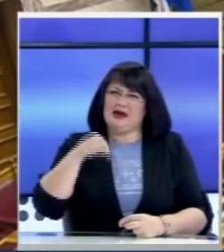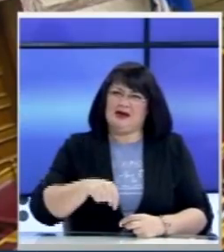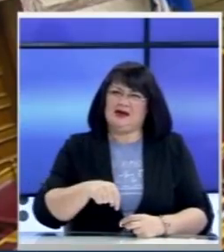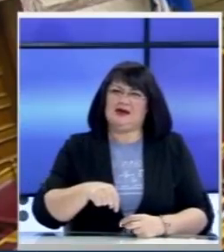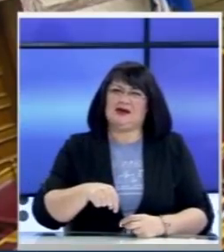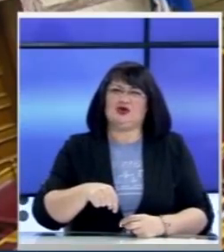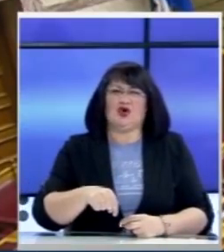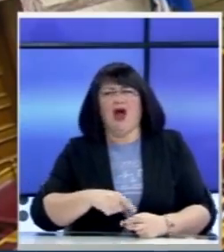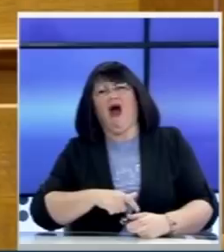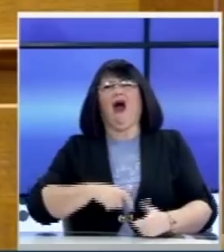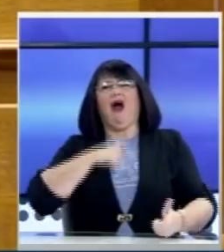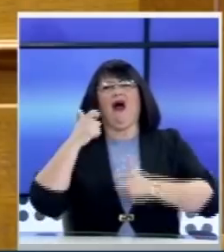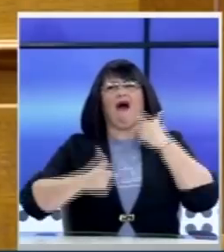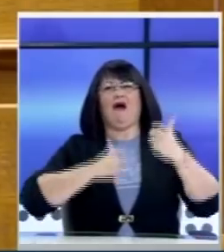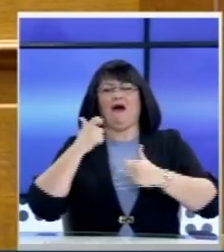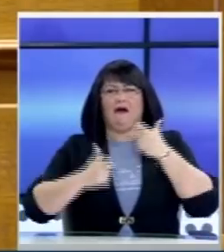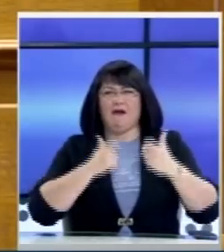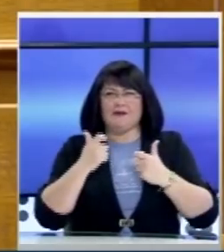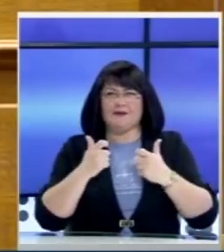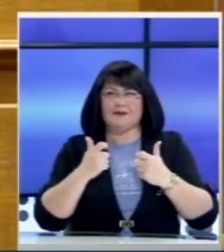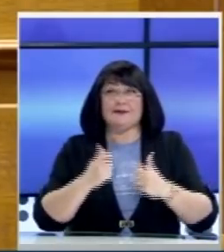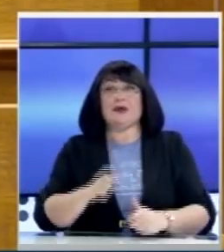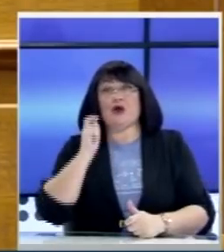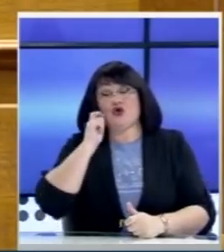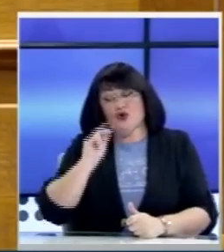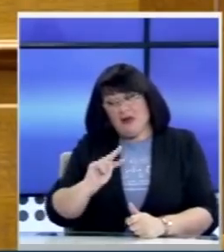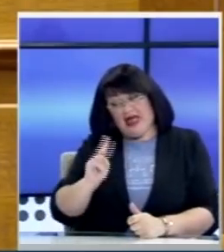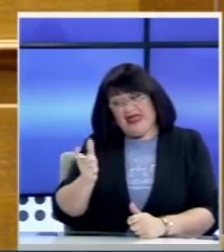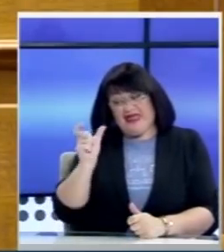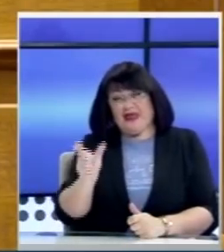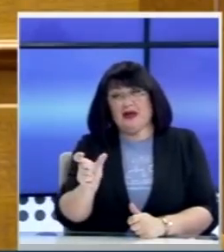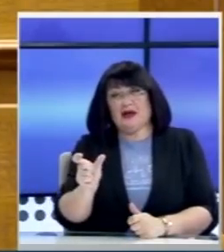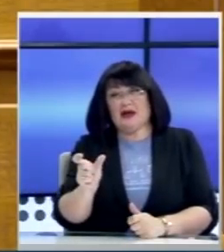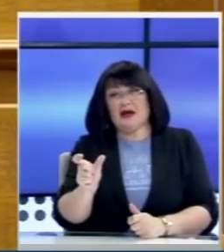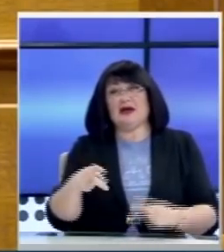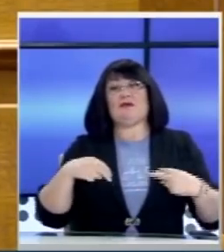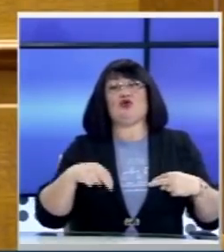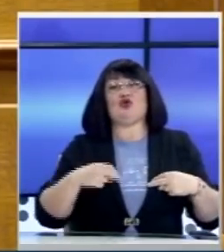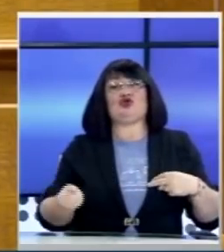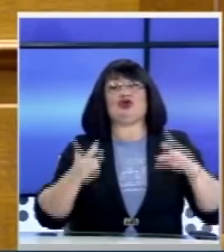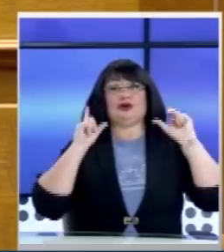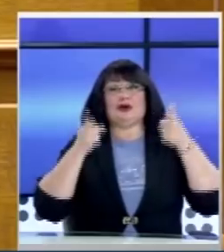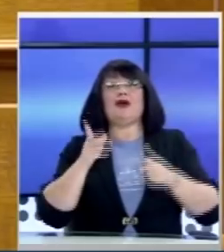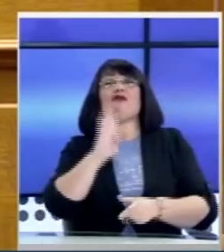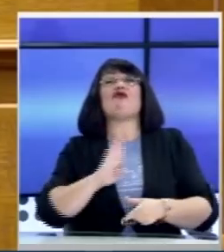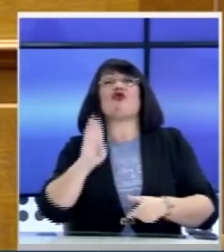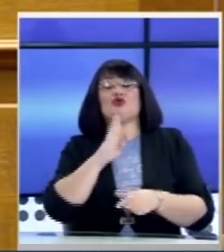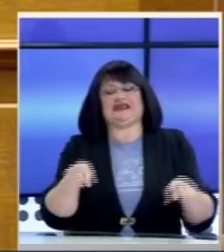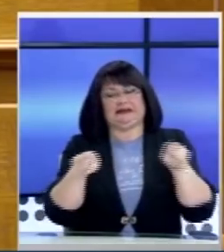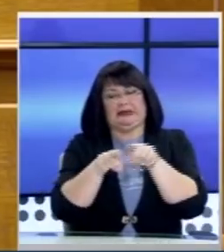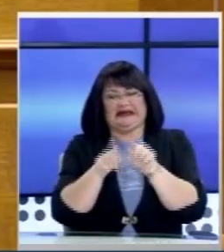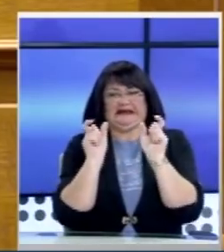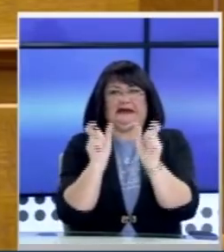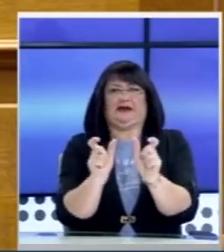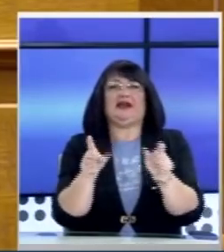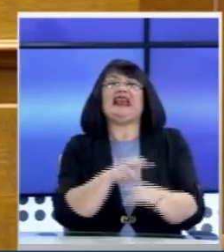και στα κεραμίδια, μάλλον γιατί δίπλα στο όνομά της έχει προσθεθεί και αυτό του Υπουργού της Νέας Δημοκρατίας, του κυρίου Βρούτση.